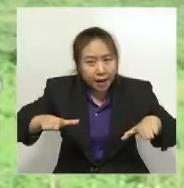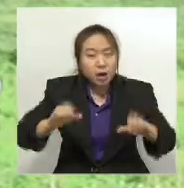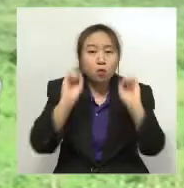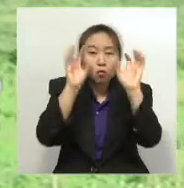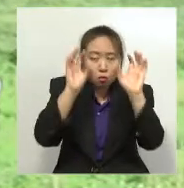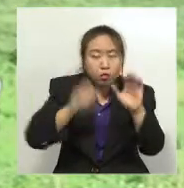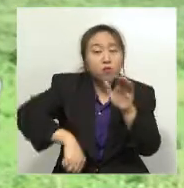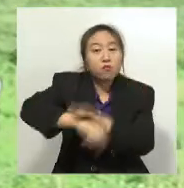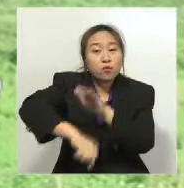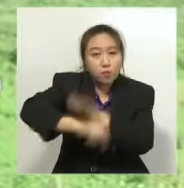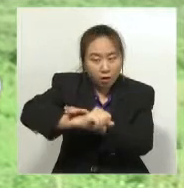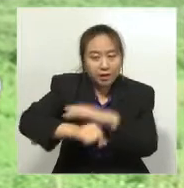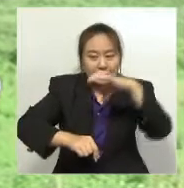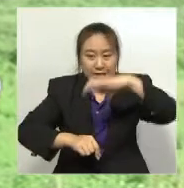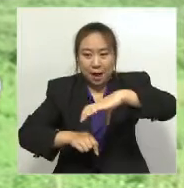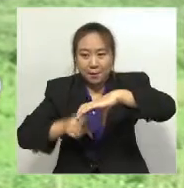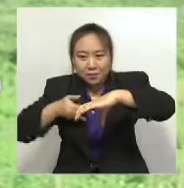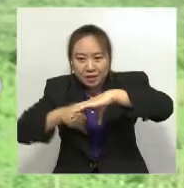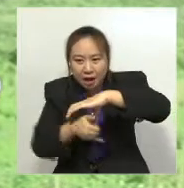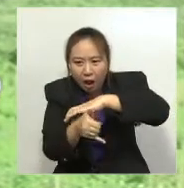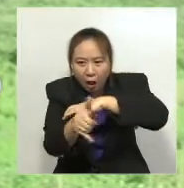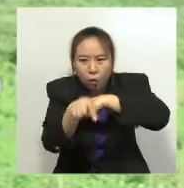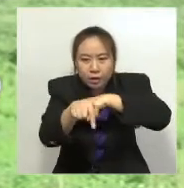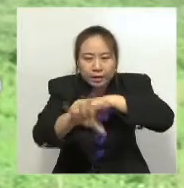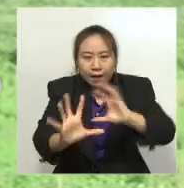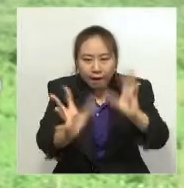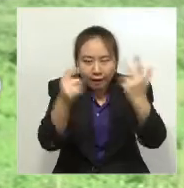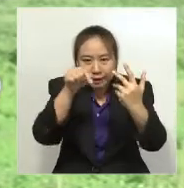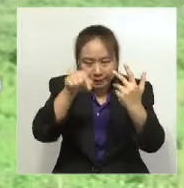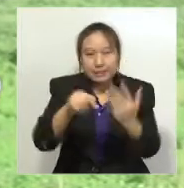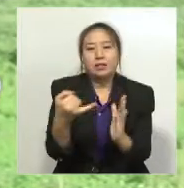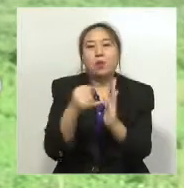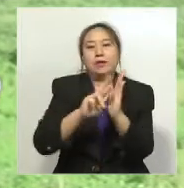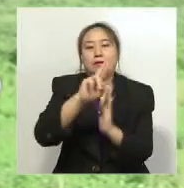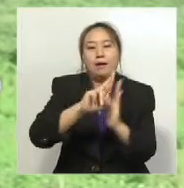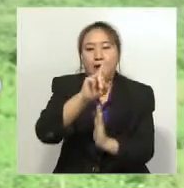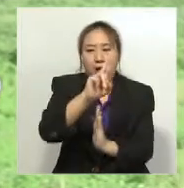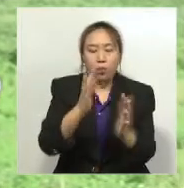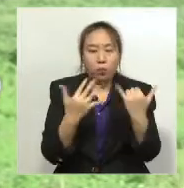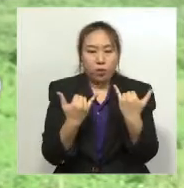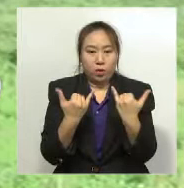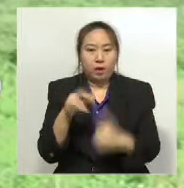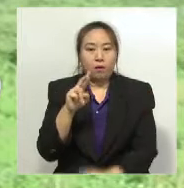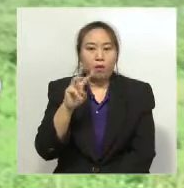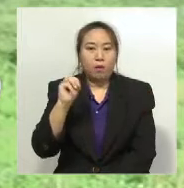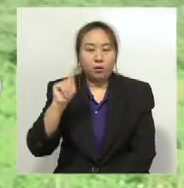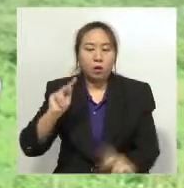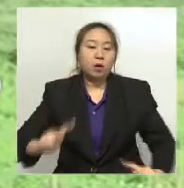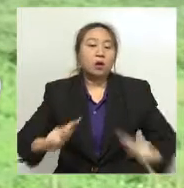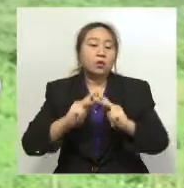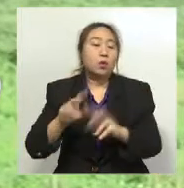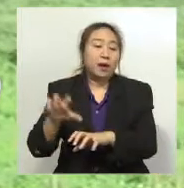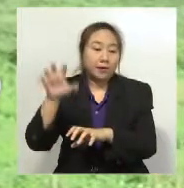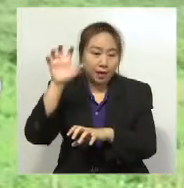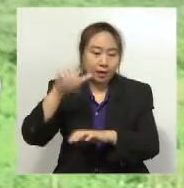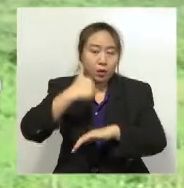ะครับที่ติดอยู่ในถ้ำหลวงขุนน้ำนางนอนอำเภอแม่สายจังหวัดเชียงรายแห่งนี้ครับซึ่งวันนี้ทางรัฐมนตรีว่าการกระทรวงมหาดไทยและ